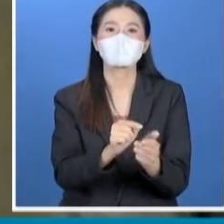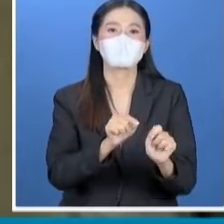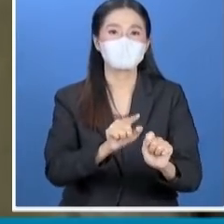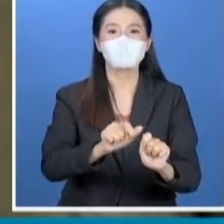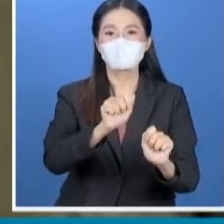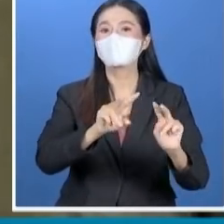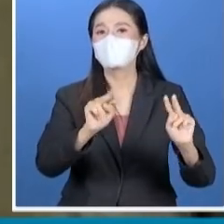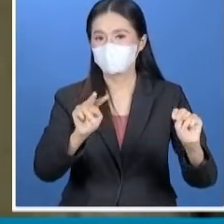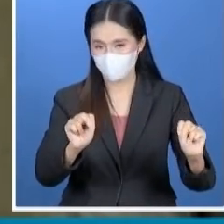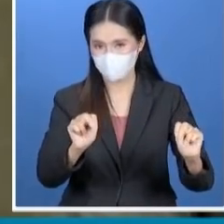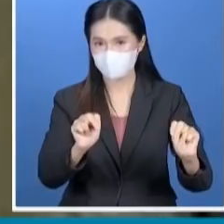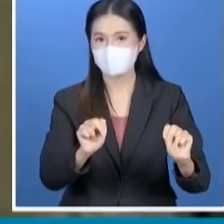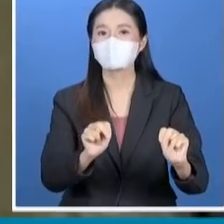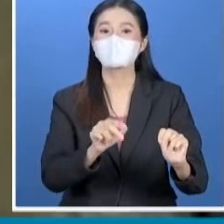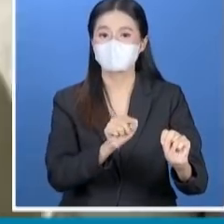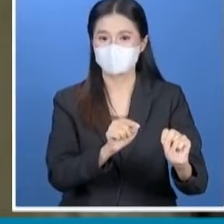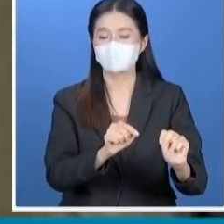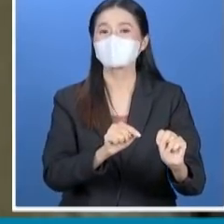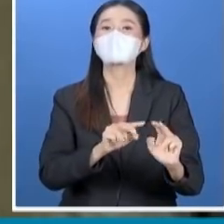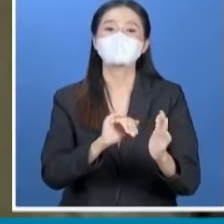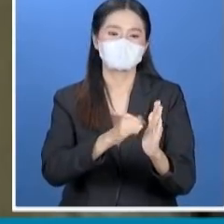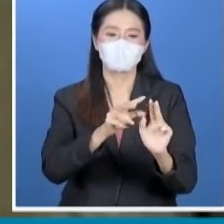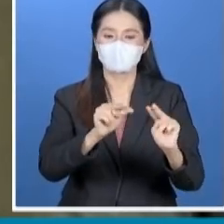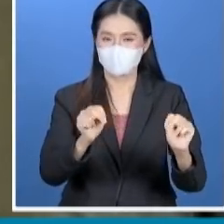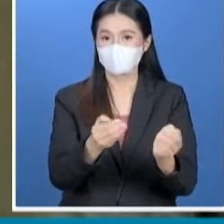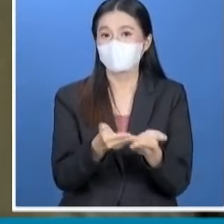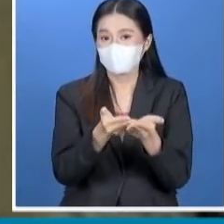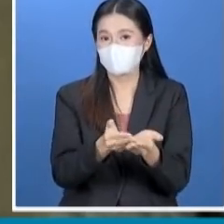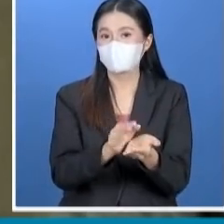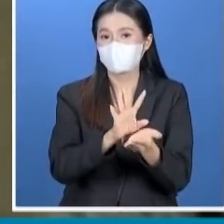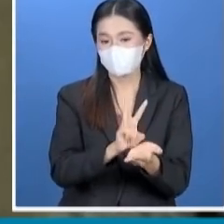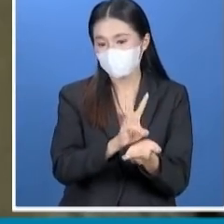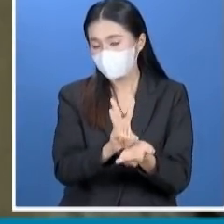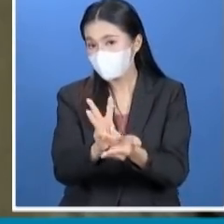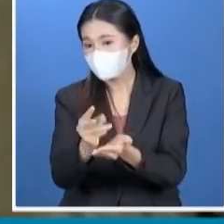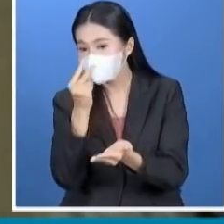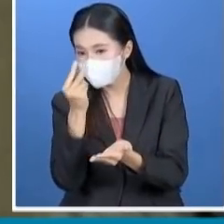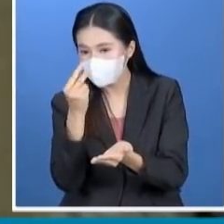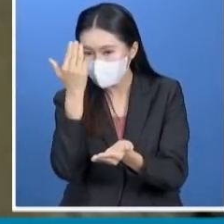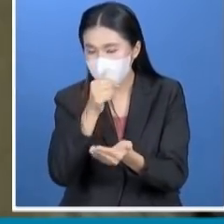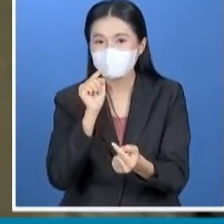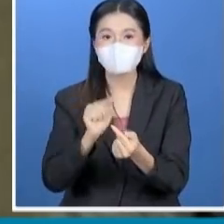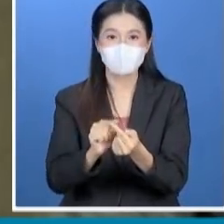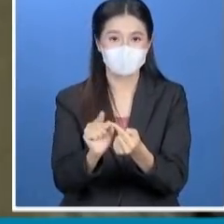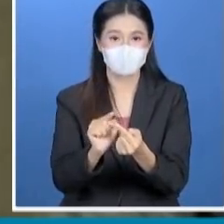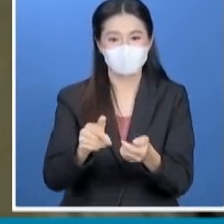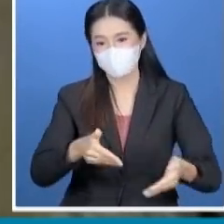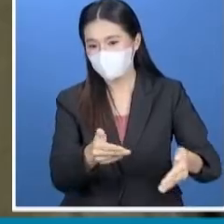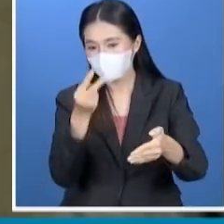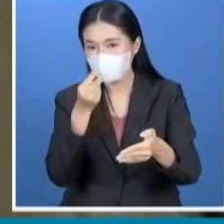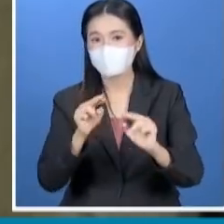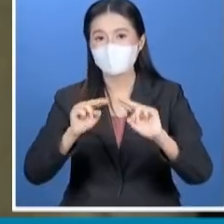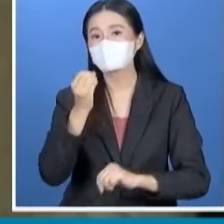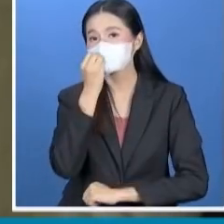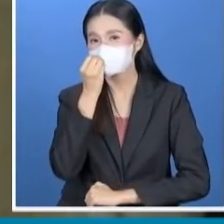ำเภอเมืองนนทบุรีจังหวัดนนทบุรีเพื่อล่องแม่น้ำเจ้าพระยาชมวิวและไปรับประทานอาหารค่ำที่ร้